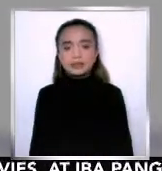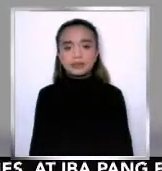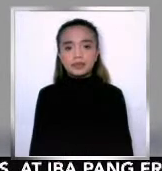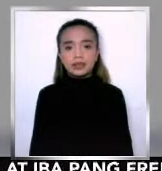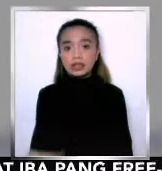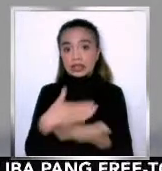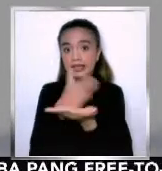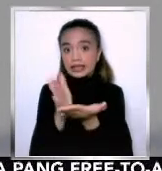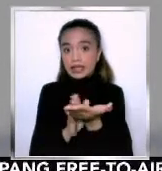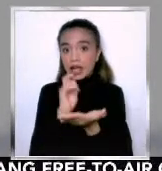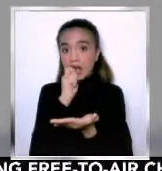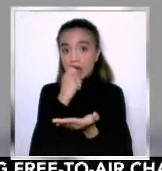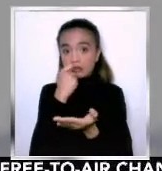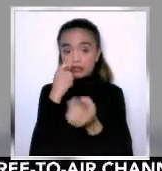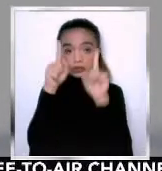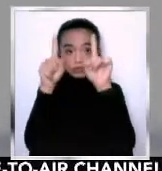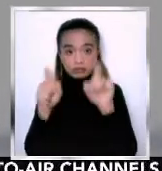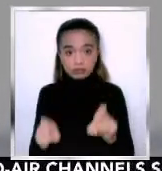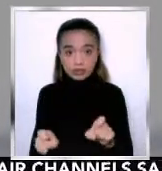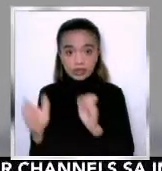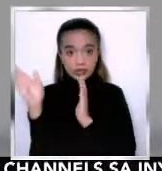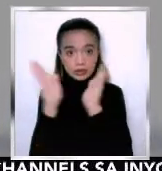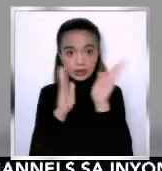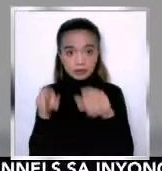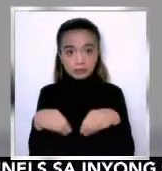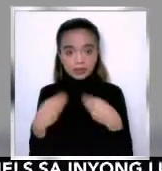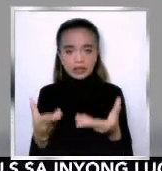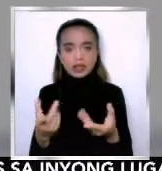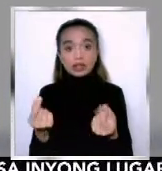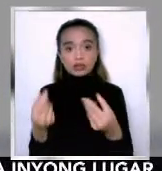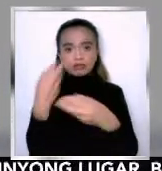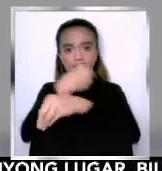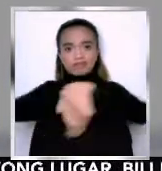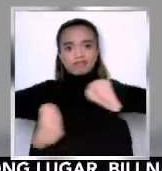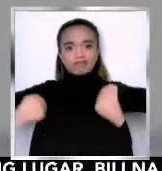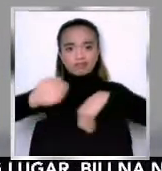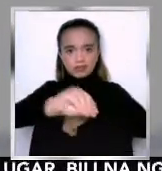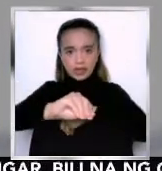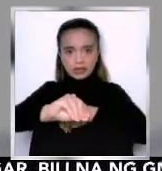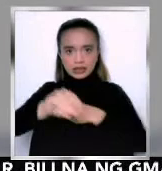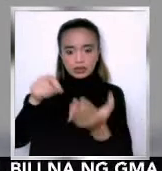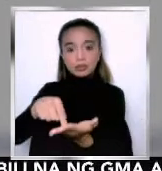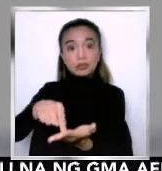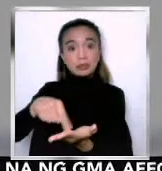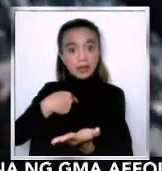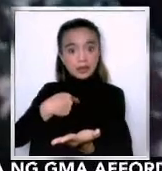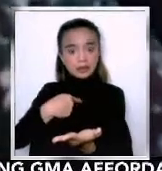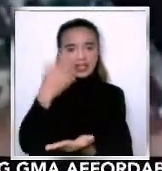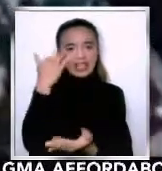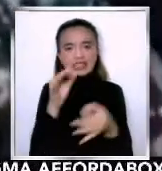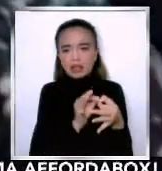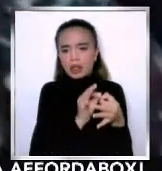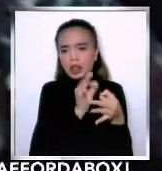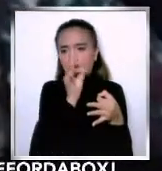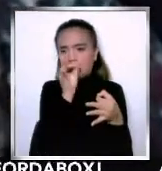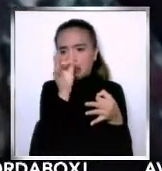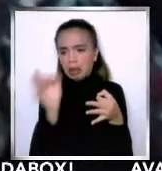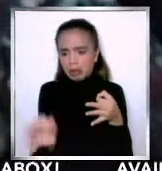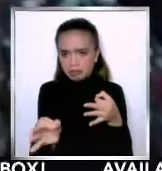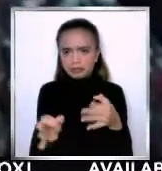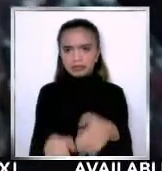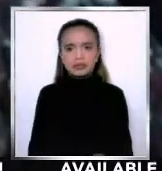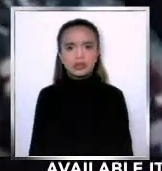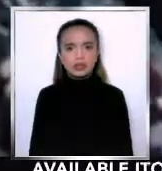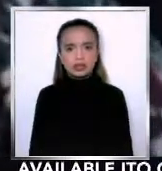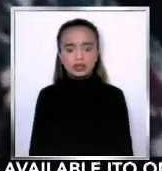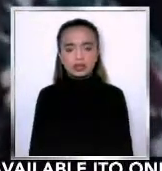service provider, minabuti nang i-refund ang ibinayad ng kanilang mga customer sa tagal lang delay. We asked the clients for rush